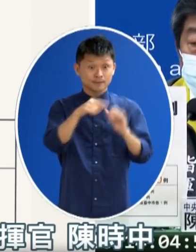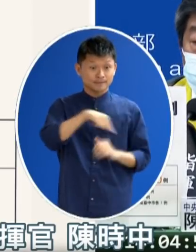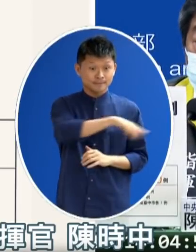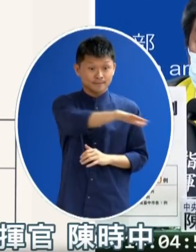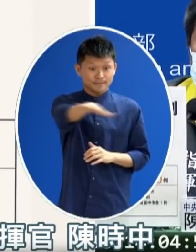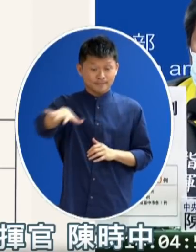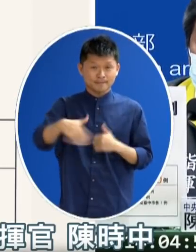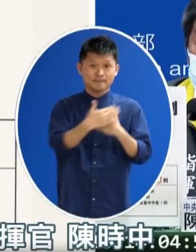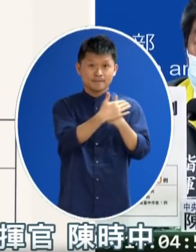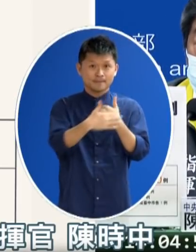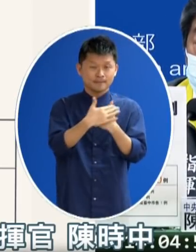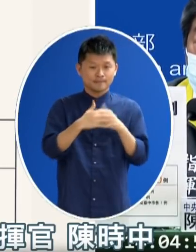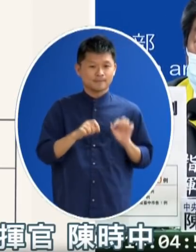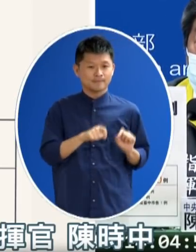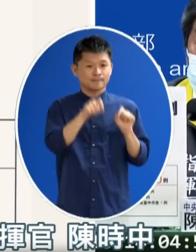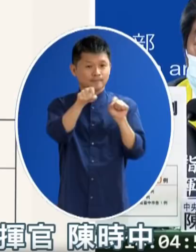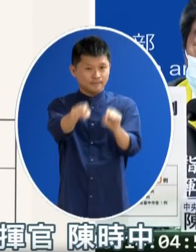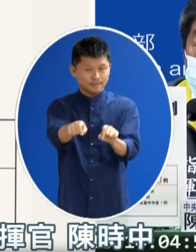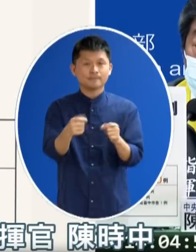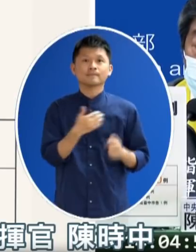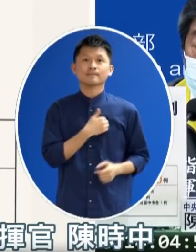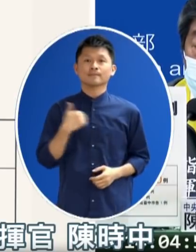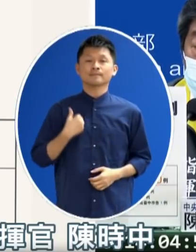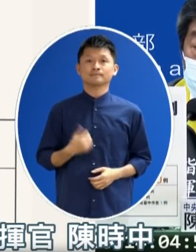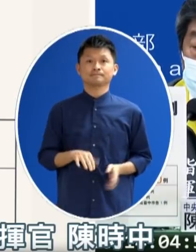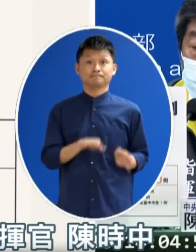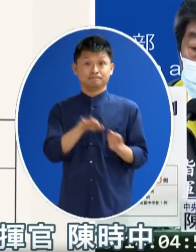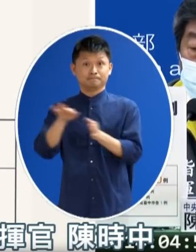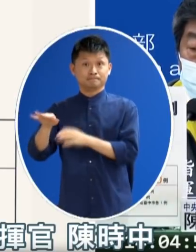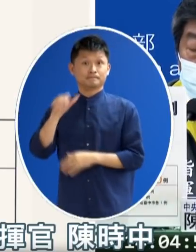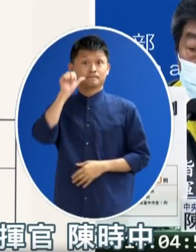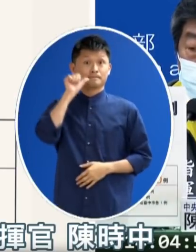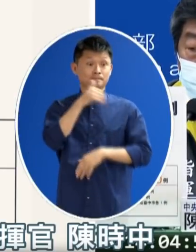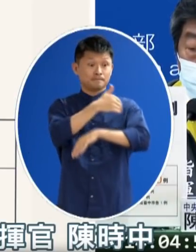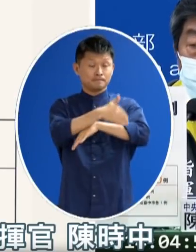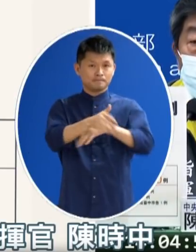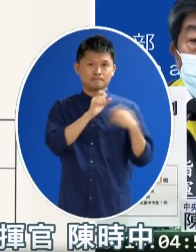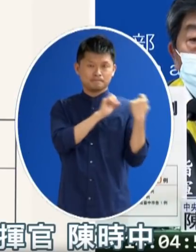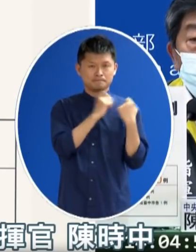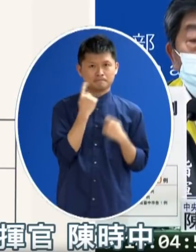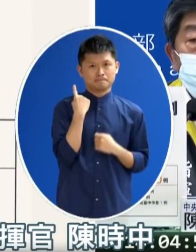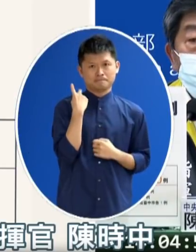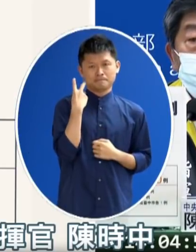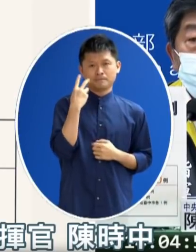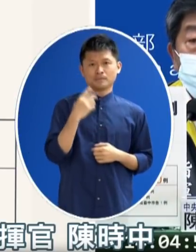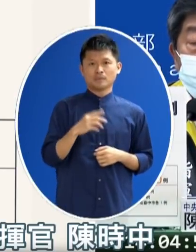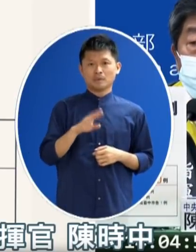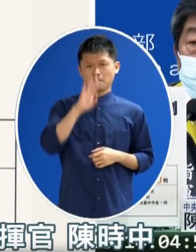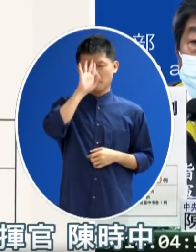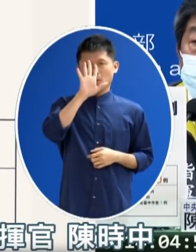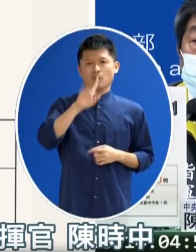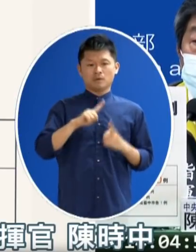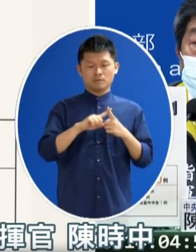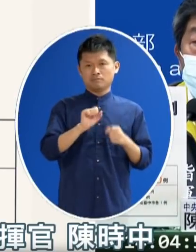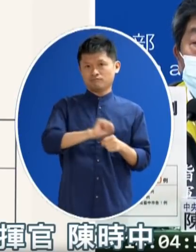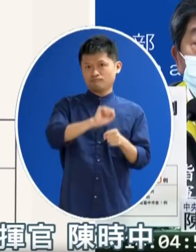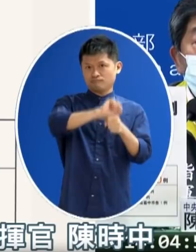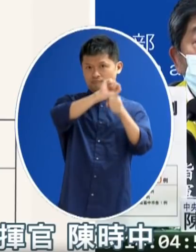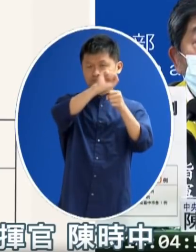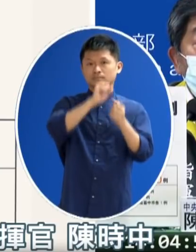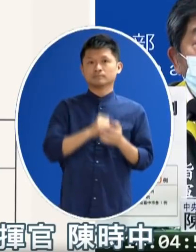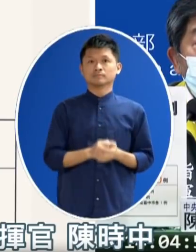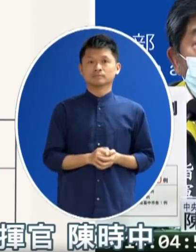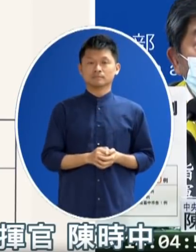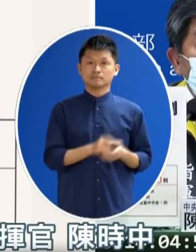哈。那在苗栗县哈，苗栗县这几天的案子会比较多哈，因为就是现在正在针